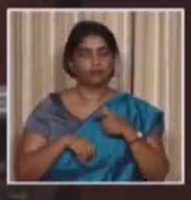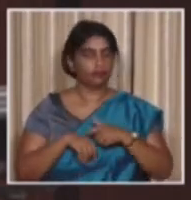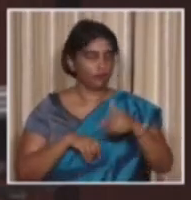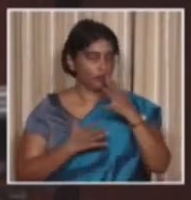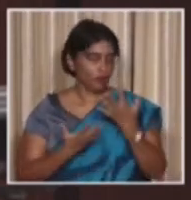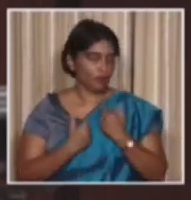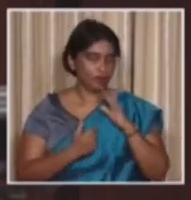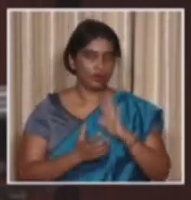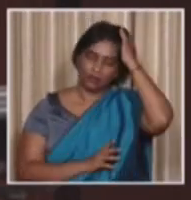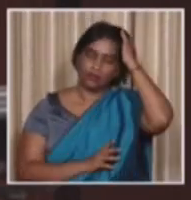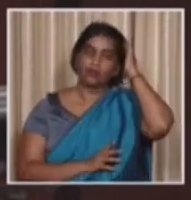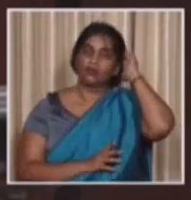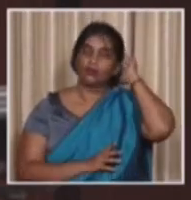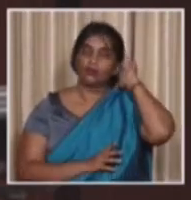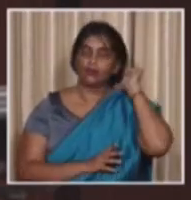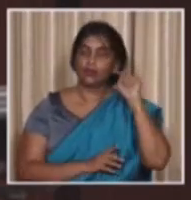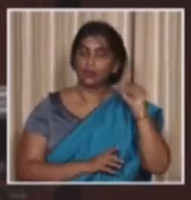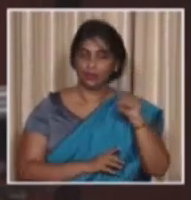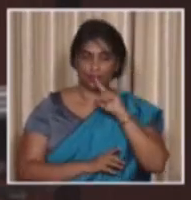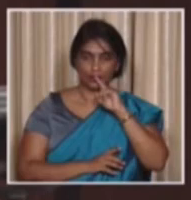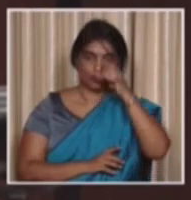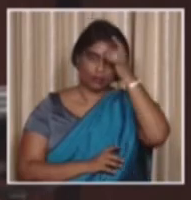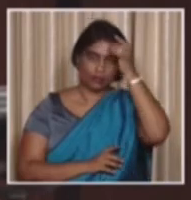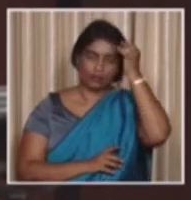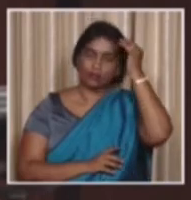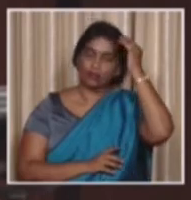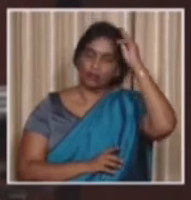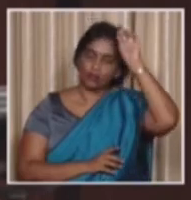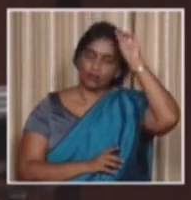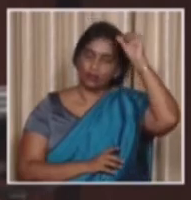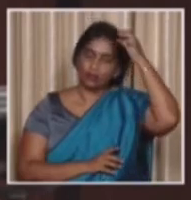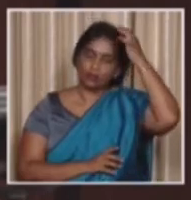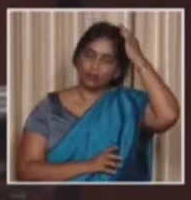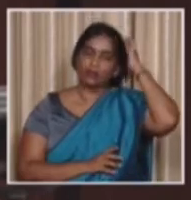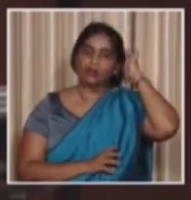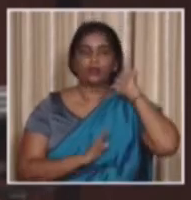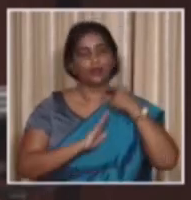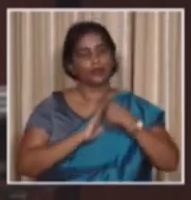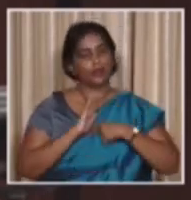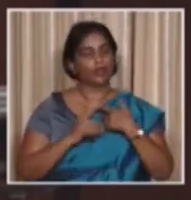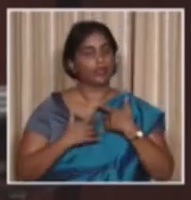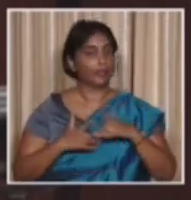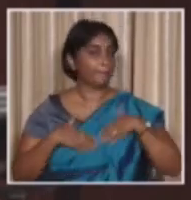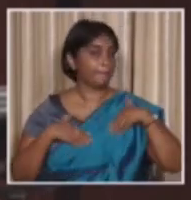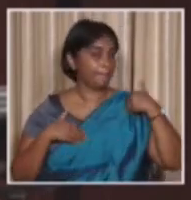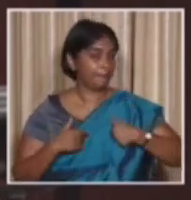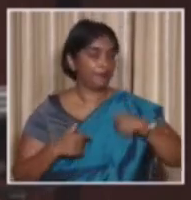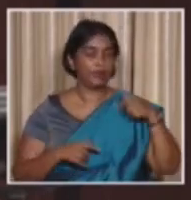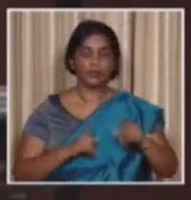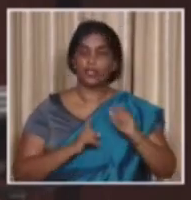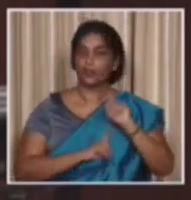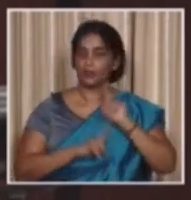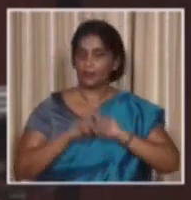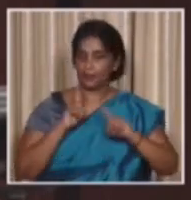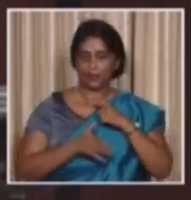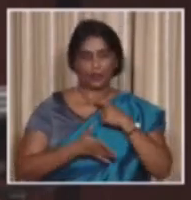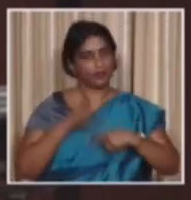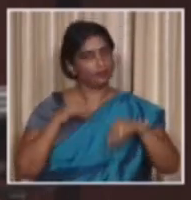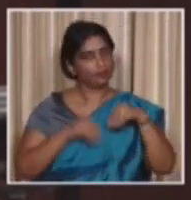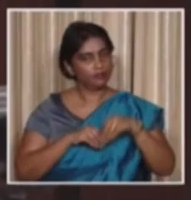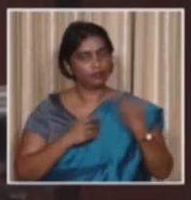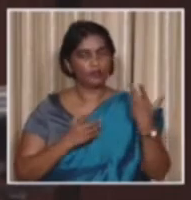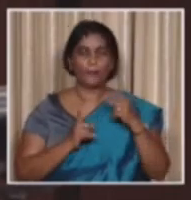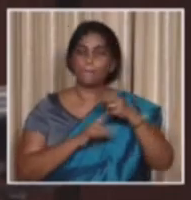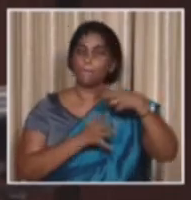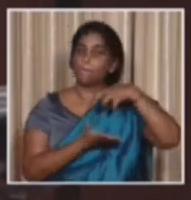குறிப்பிட்டார். ஜனாதிபதி தேர்தலோ பாராளுமன்ற தேர்தலோ மாகாண சபை தேர்தலோ அல்லது உள்ளூராட்சி சபை தேர்தல்களோ எந்த